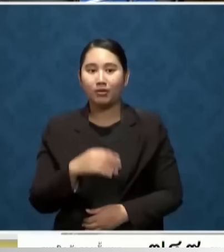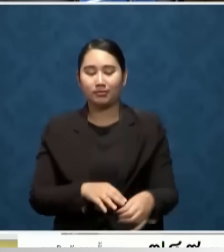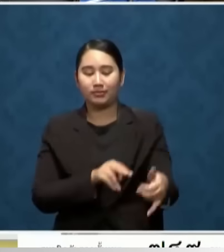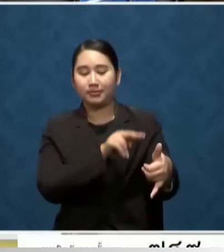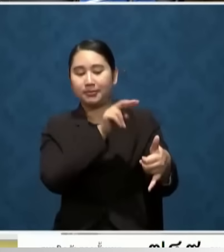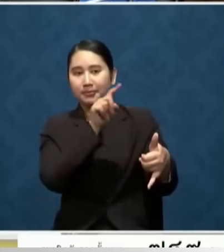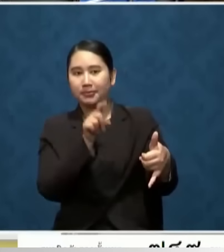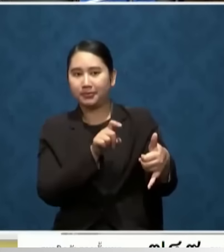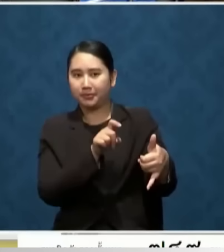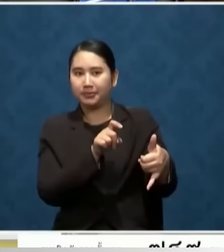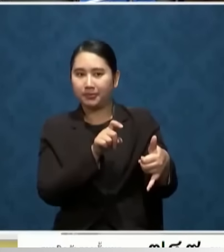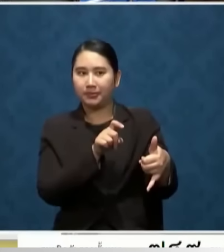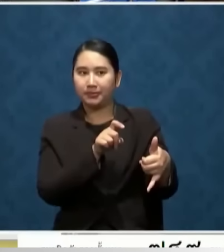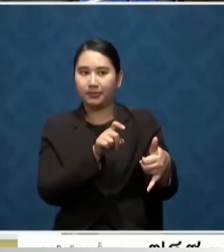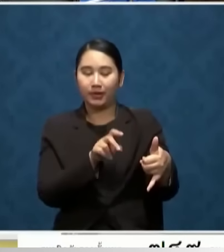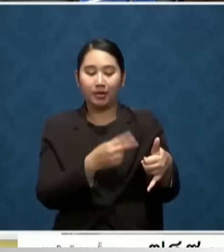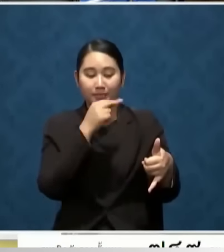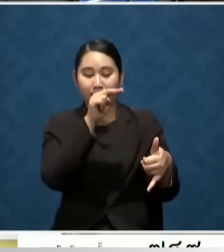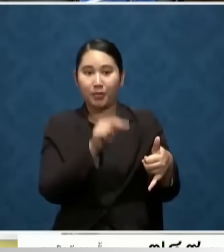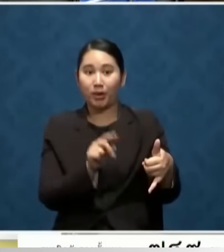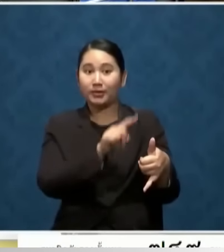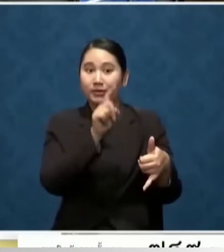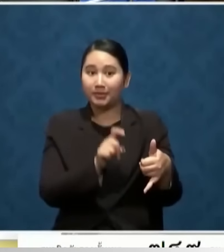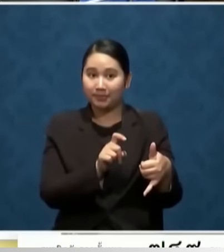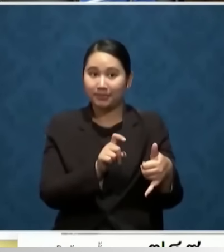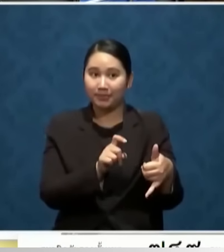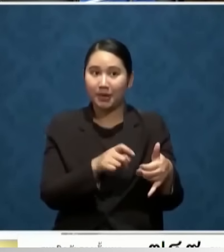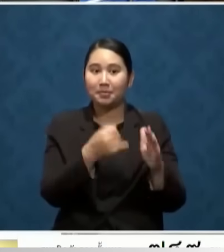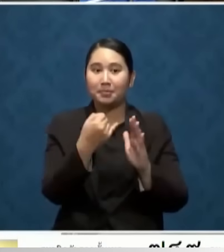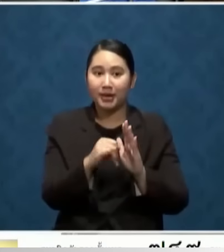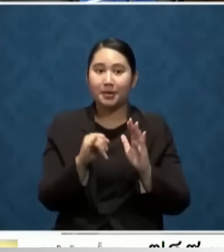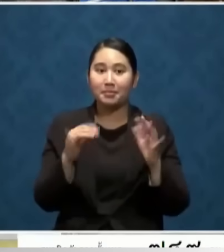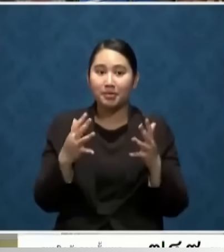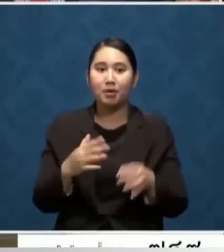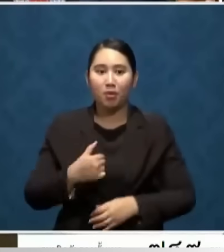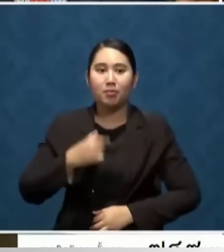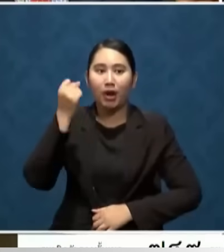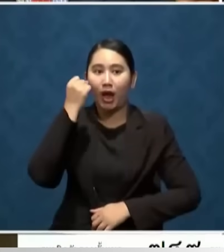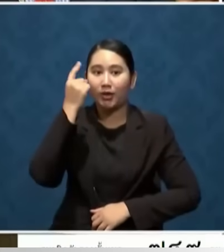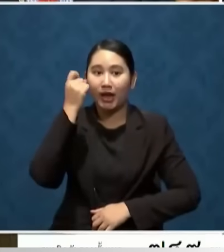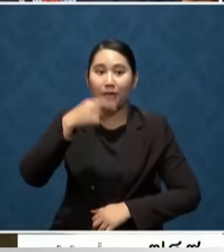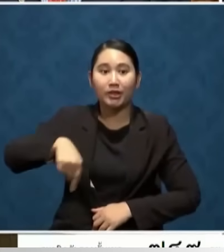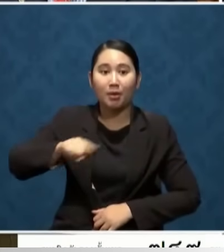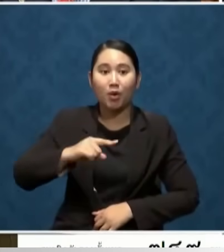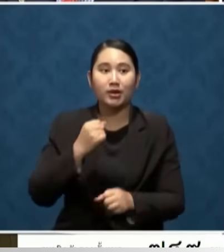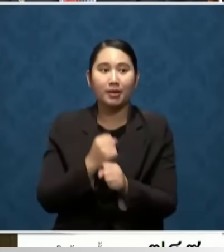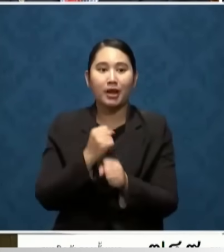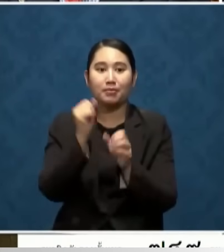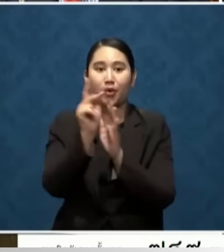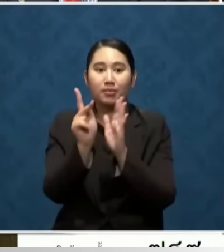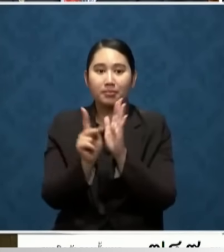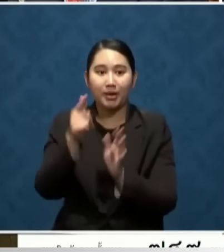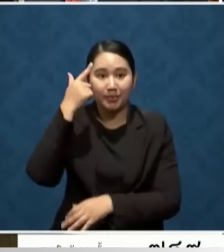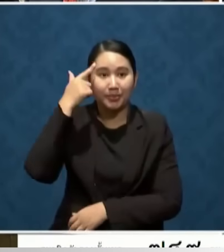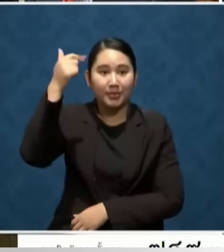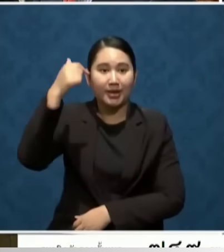ไว้ว่าบริสุทธิ์ไว้ก่อน presumption of innocence เข้าใจว่ามีเพื่อนๆที่อยู่ในแวดวงทนายนะครับแวดวงเกี่ยว